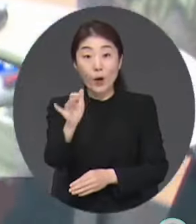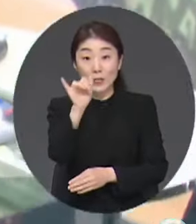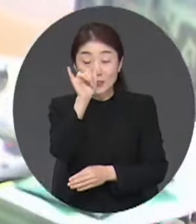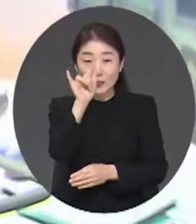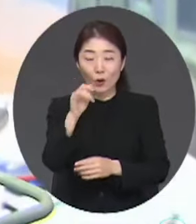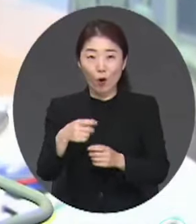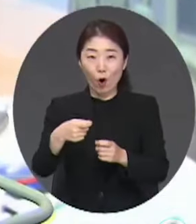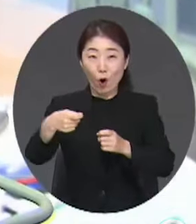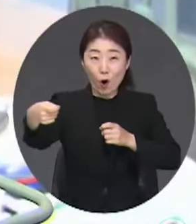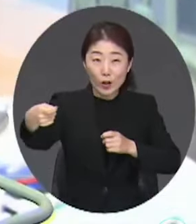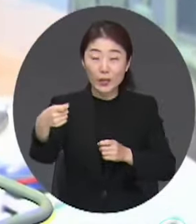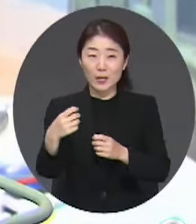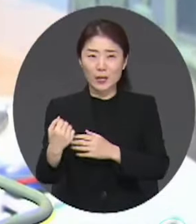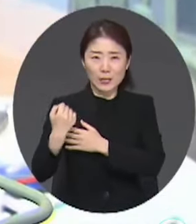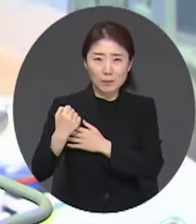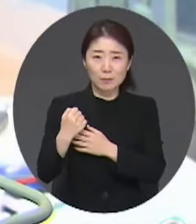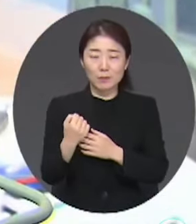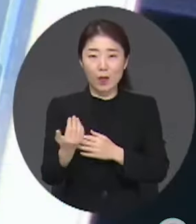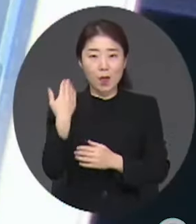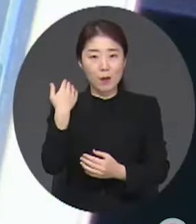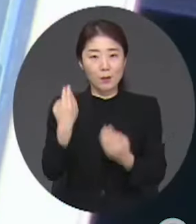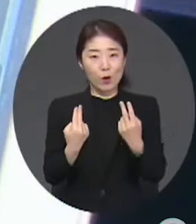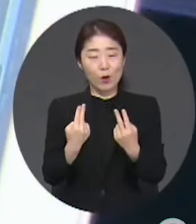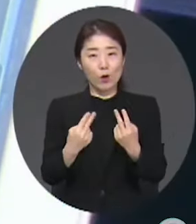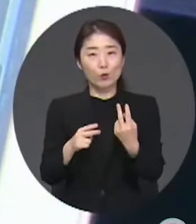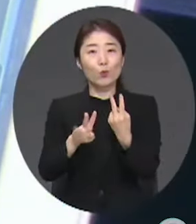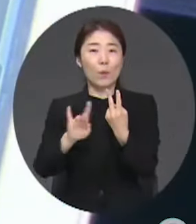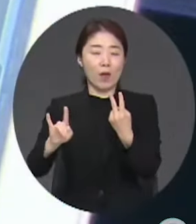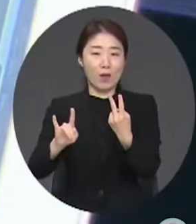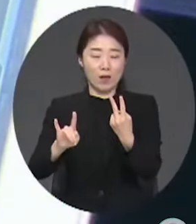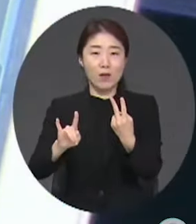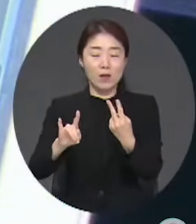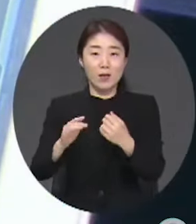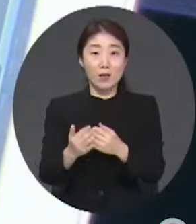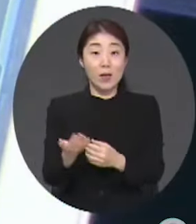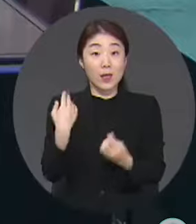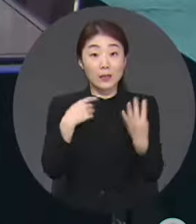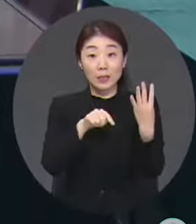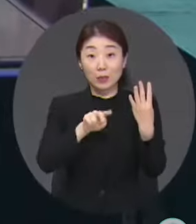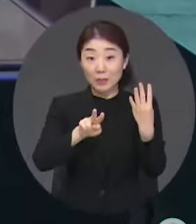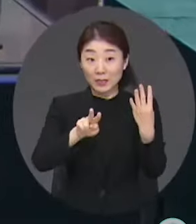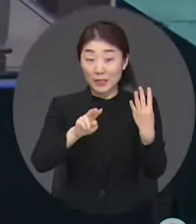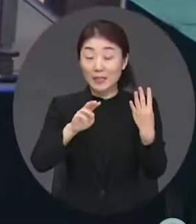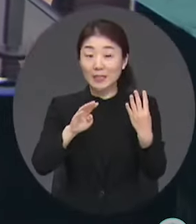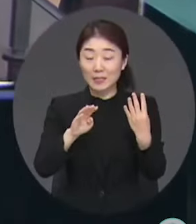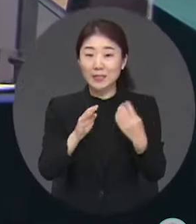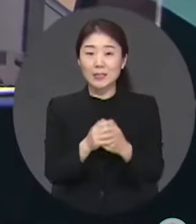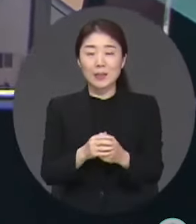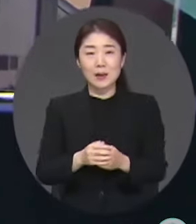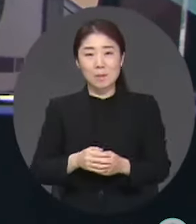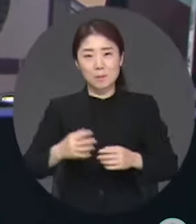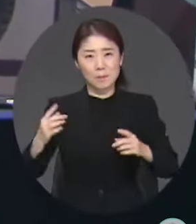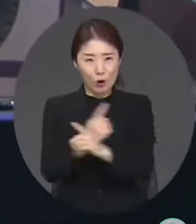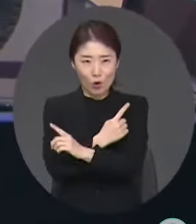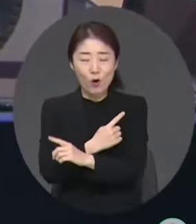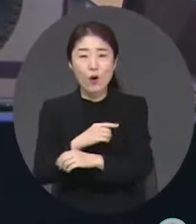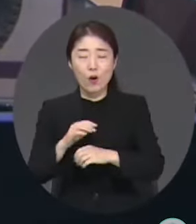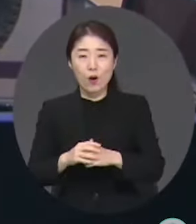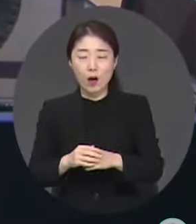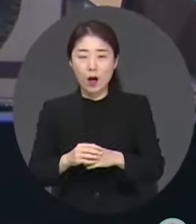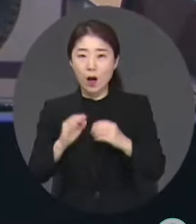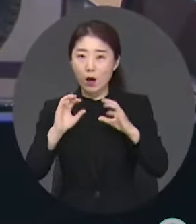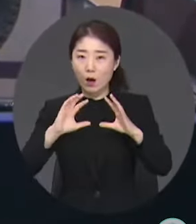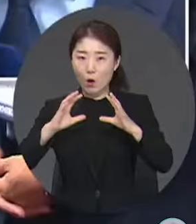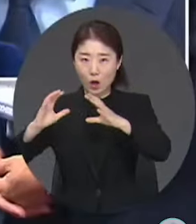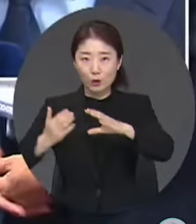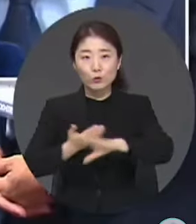모두 기존 박격포의 2배 수준입니다. 기존 4.2인치 박격포를 대체하고 앞으로는 해외 수출도 추진될